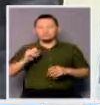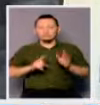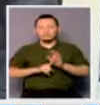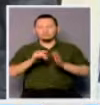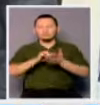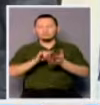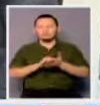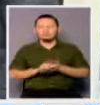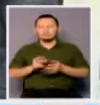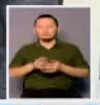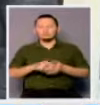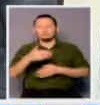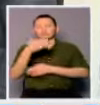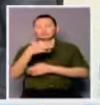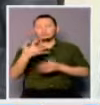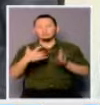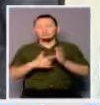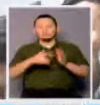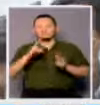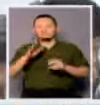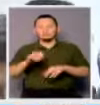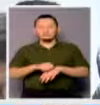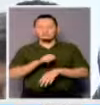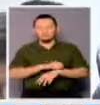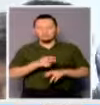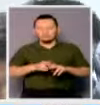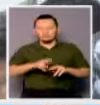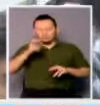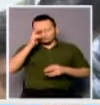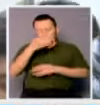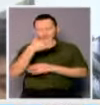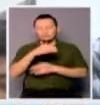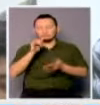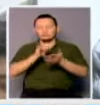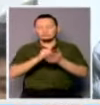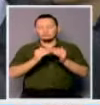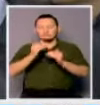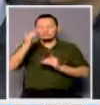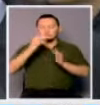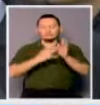основания флагштока составит 57 квадратных метров. Государственный флаг будет находиться на